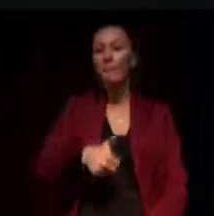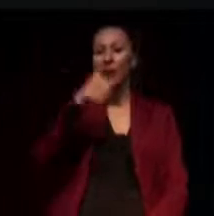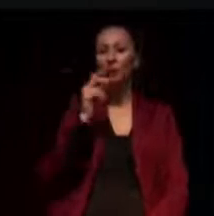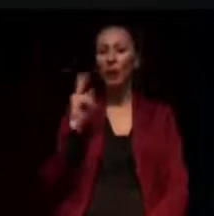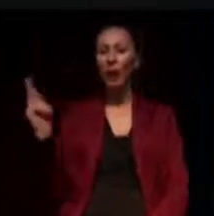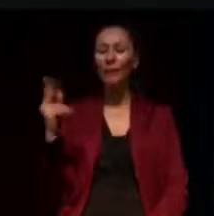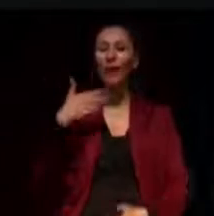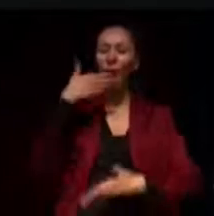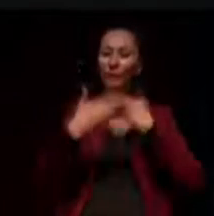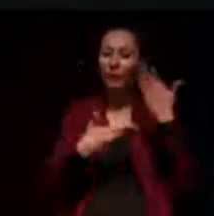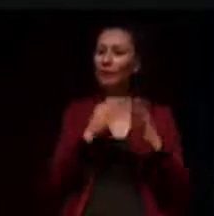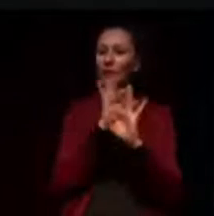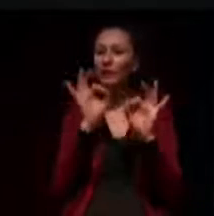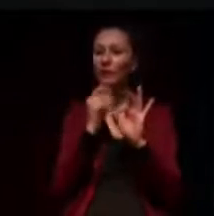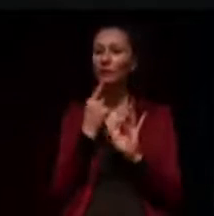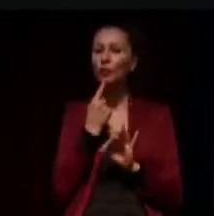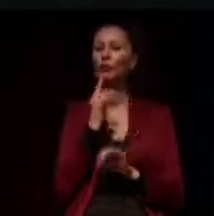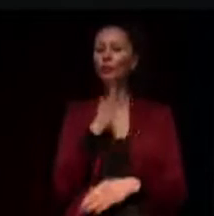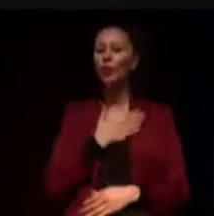Başkanımın anlatır, hiç oraya girmeyeceğim.